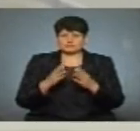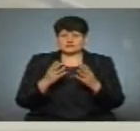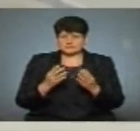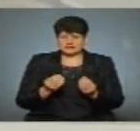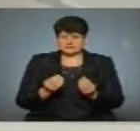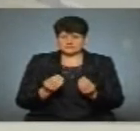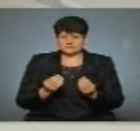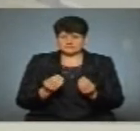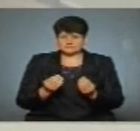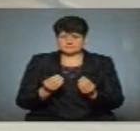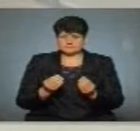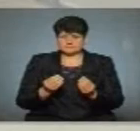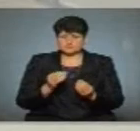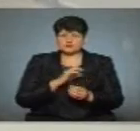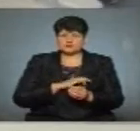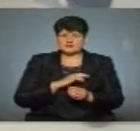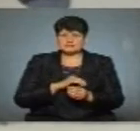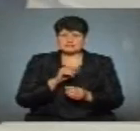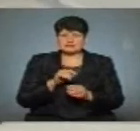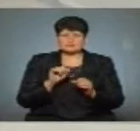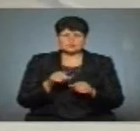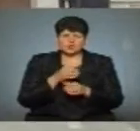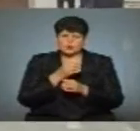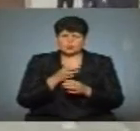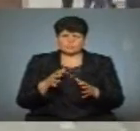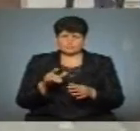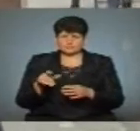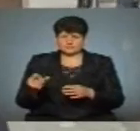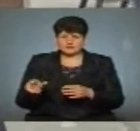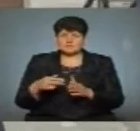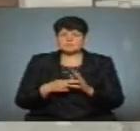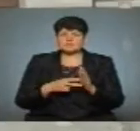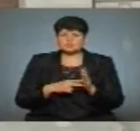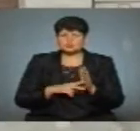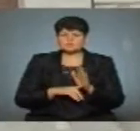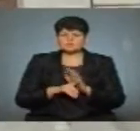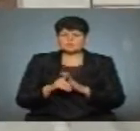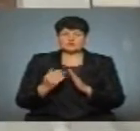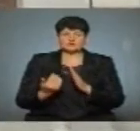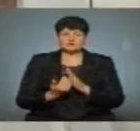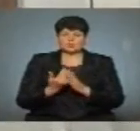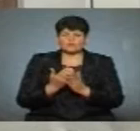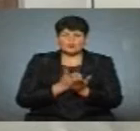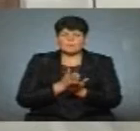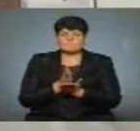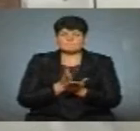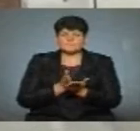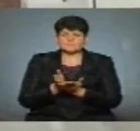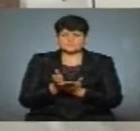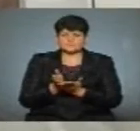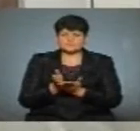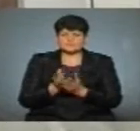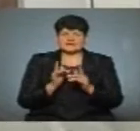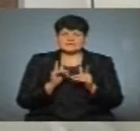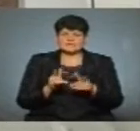день. Скористатися ними можуть любий пасажир. Ми плануємо запустити нову маршрутну мережу громадського транспорту